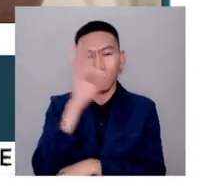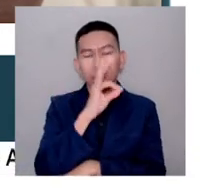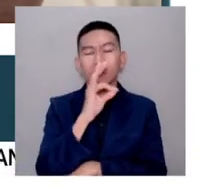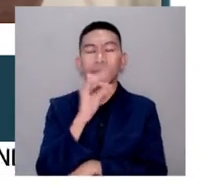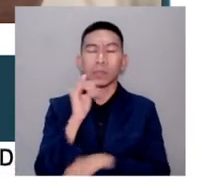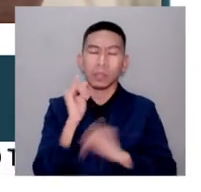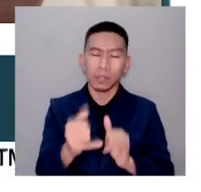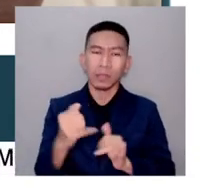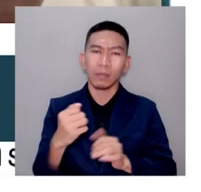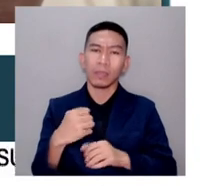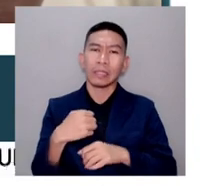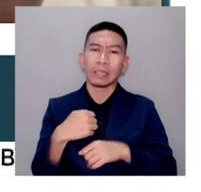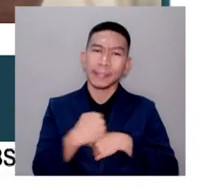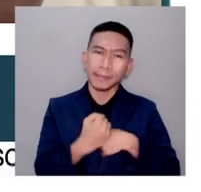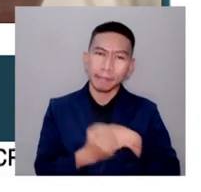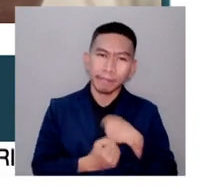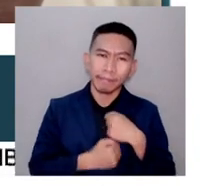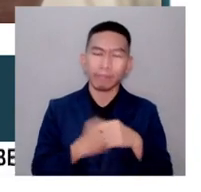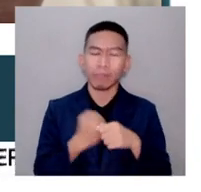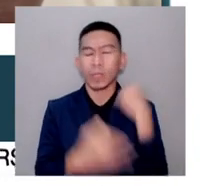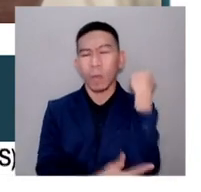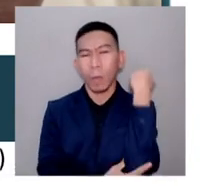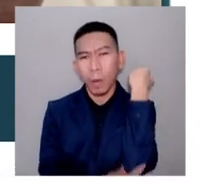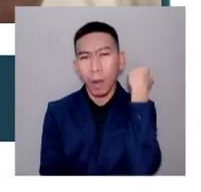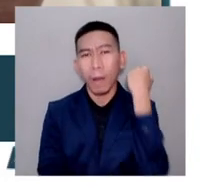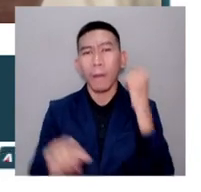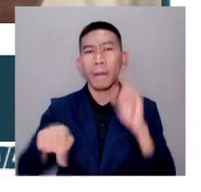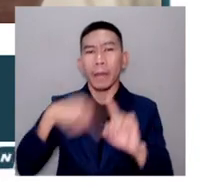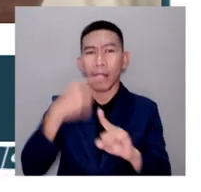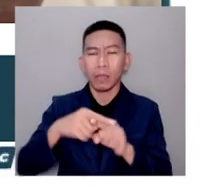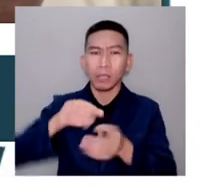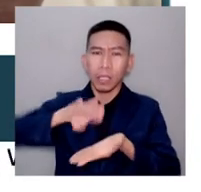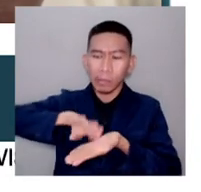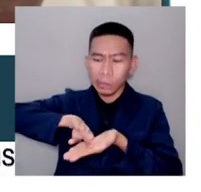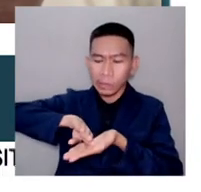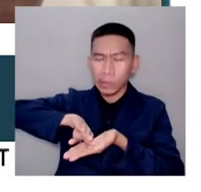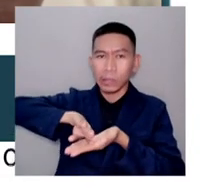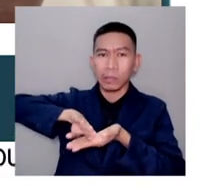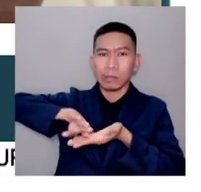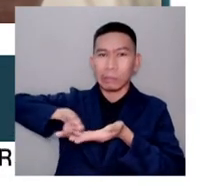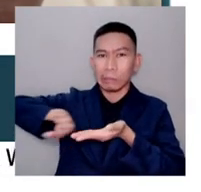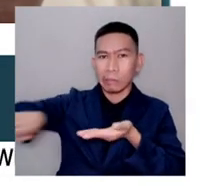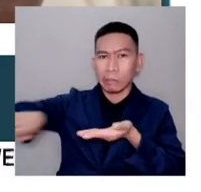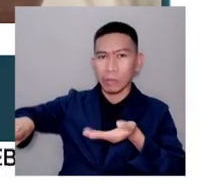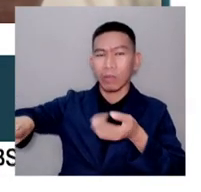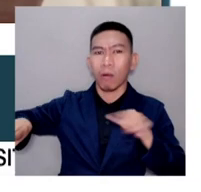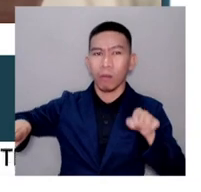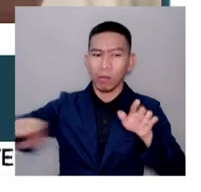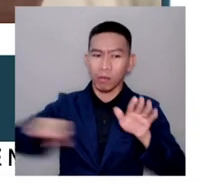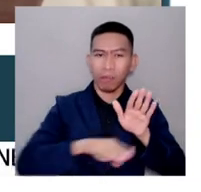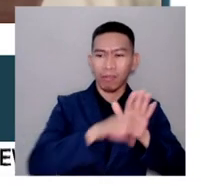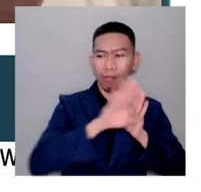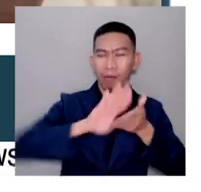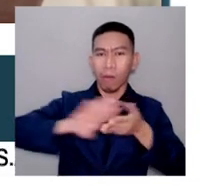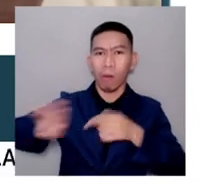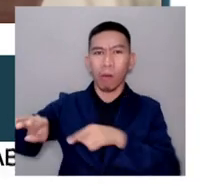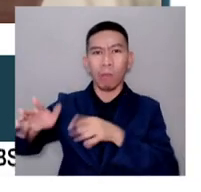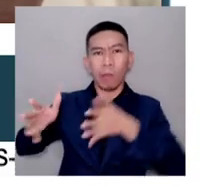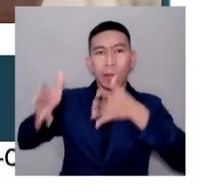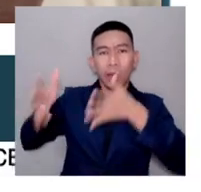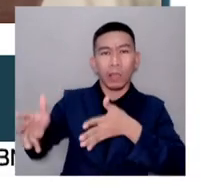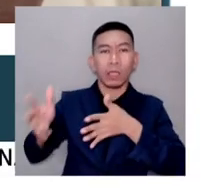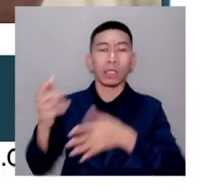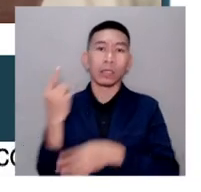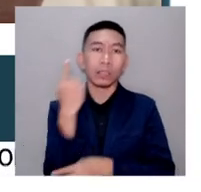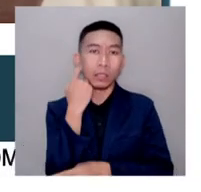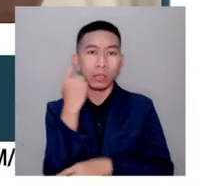rin ang kahirapan at ang exclusion sa kaunlarang ito. Nito lang nakaraang ilang mga taon, ang dami